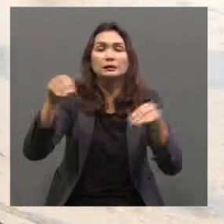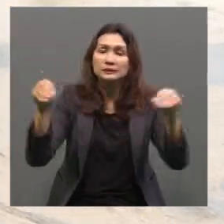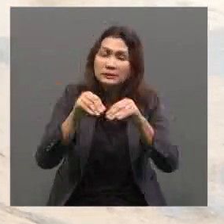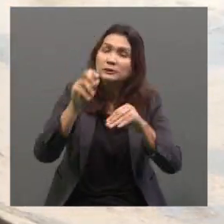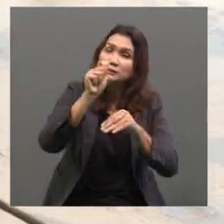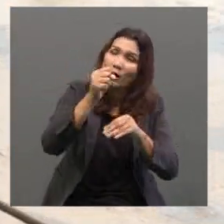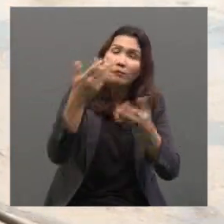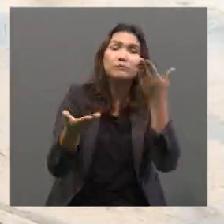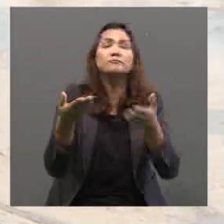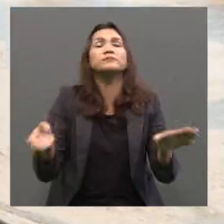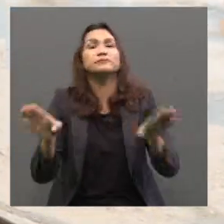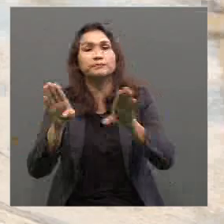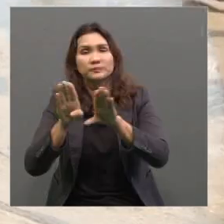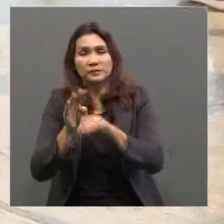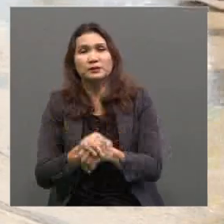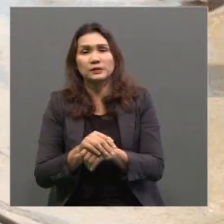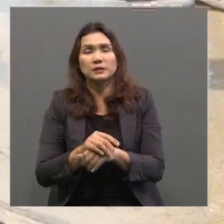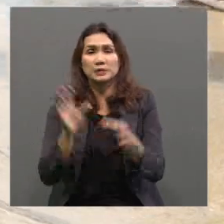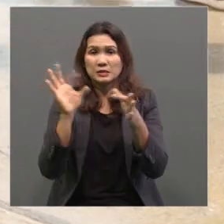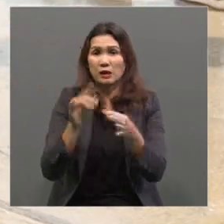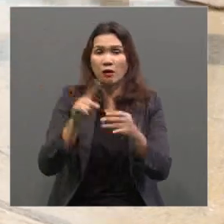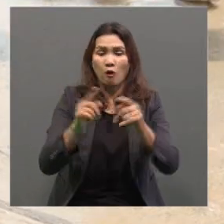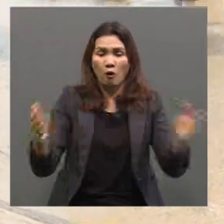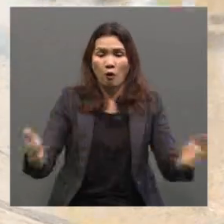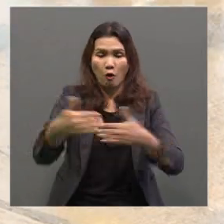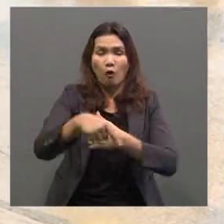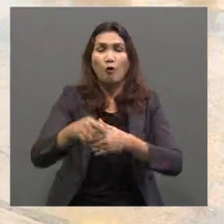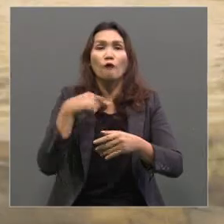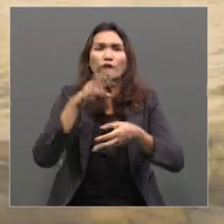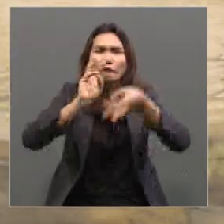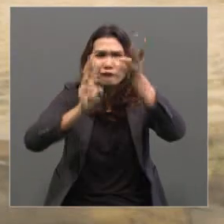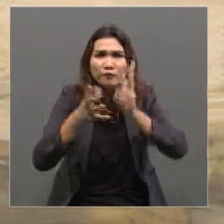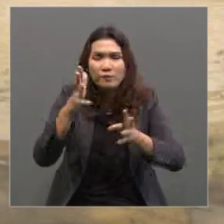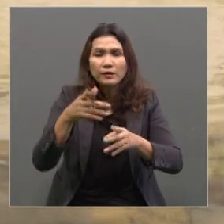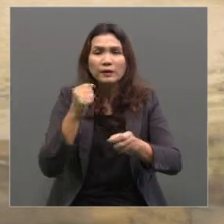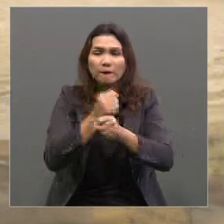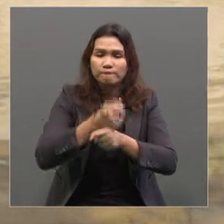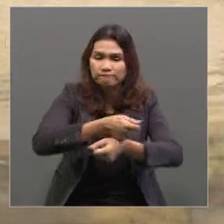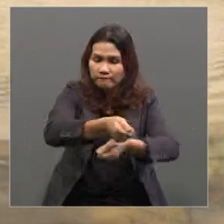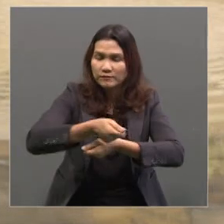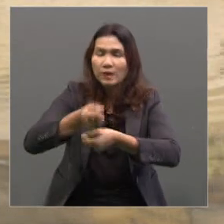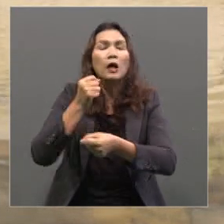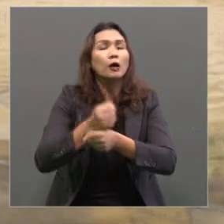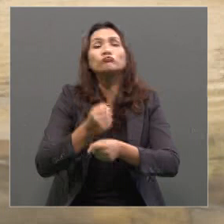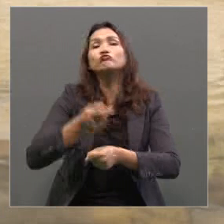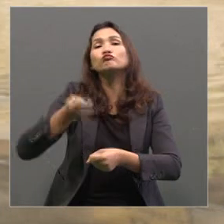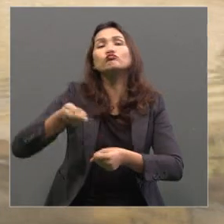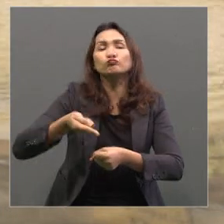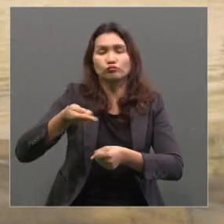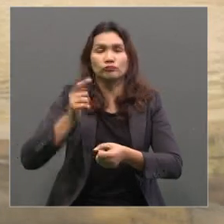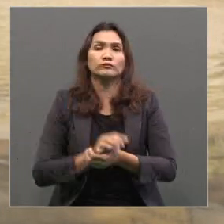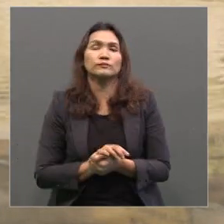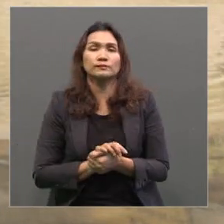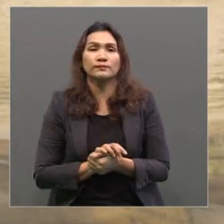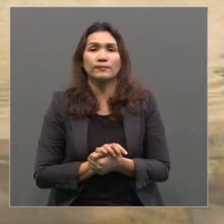บแล้วก็ใกล้ปิดเรียนกันนะโยบายเกี่ยวกับเรื่องของห้องปลอดฝุ่นการทำความสะอาดโรงเรียนต่างๆมันก็ยังดำเนินการอยู่อย่างต่อเนื่องนะค